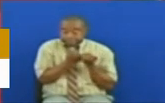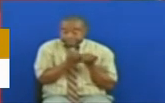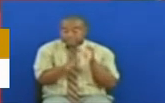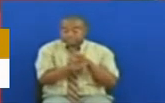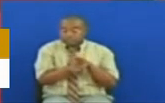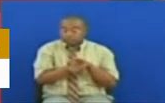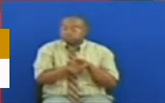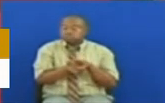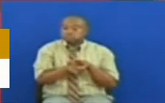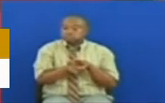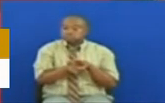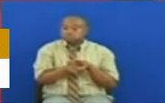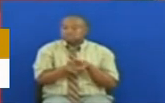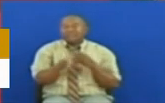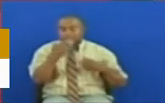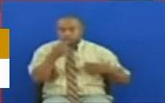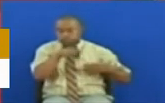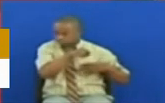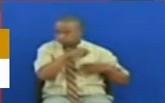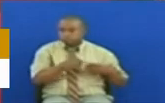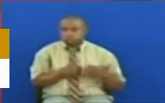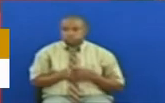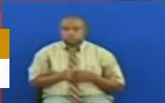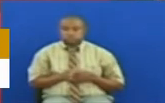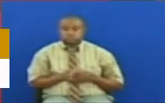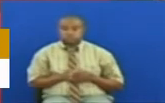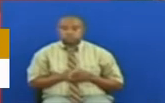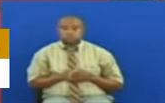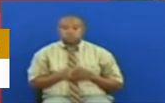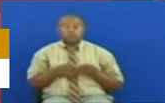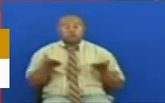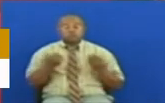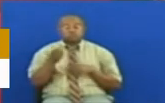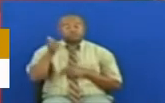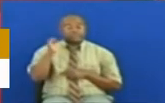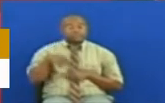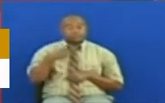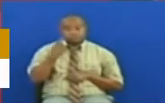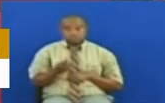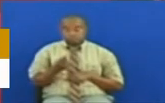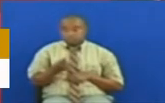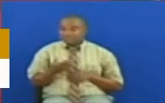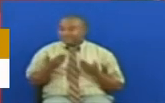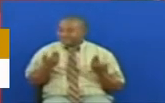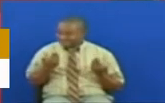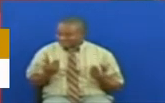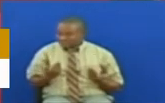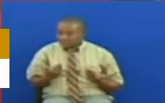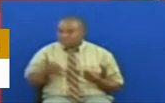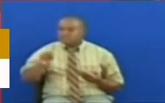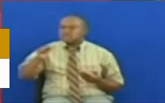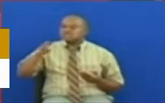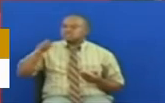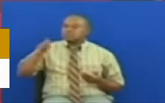kusafirisha ni mara 10 zaidi ya zile ambazo tulikuwa tumeweza kutoa taarifa jana kwamba minofu ya samaki imekwenda kwa tani